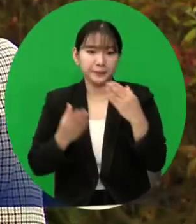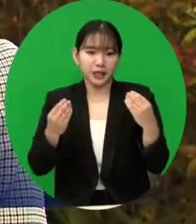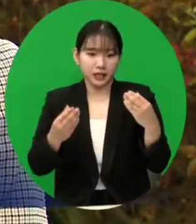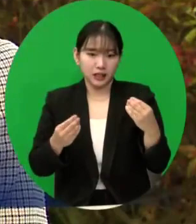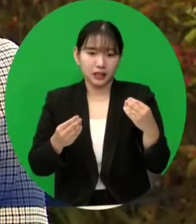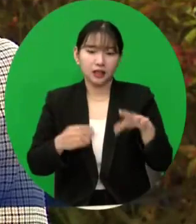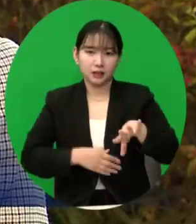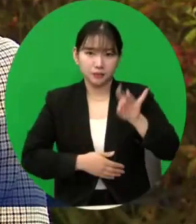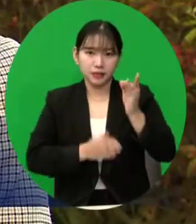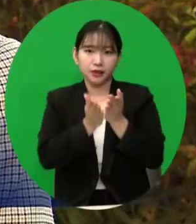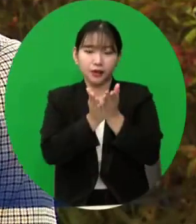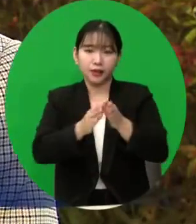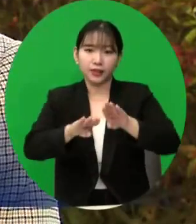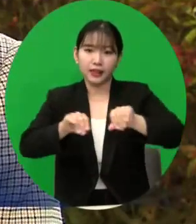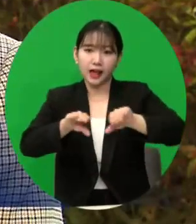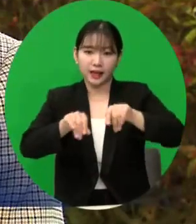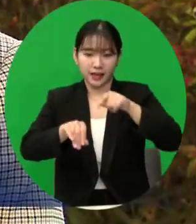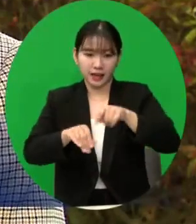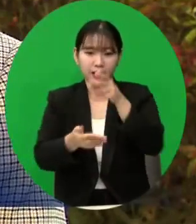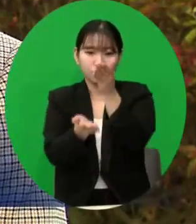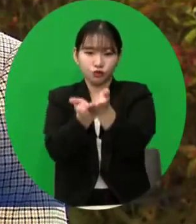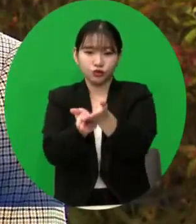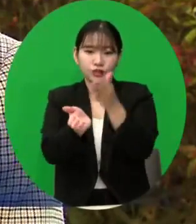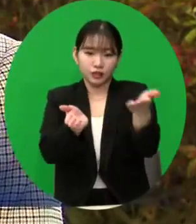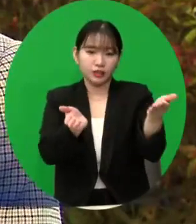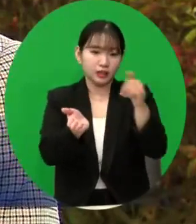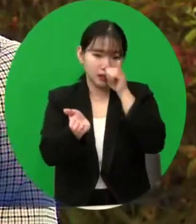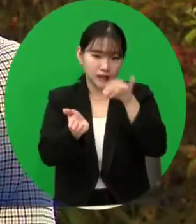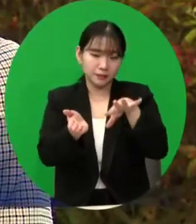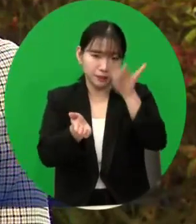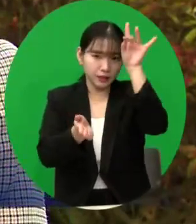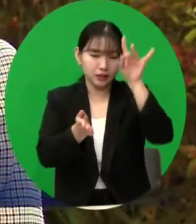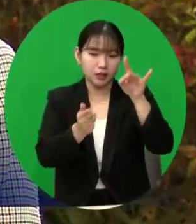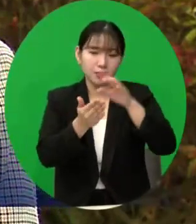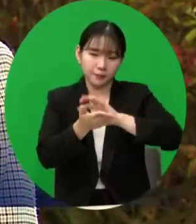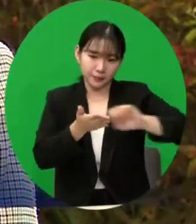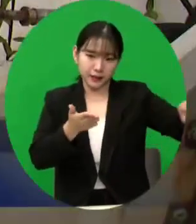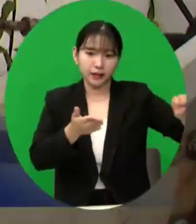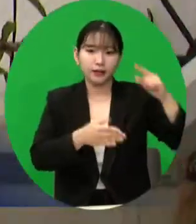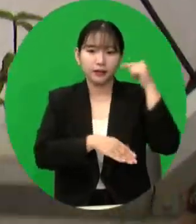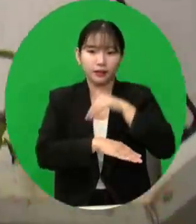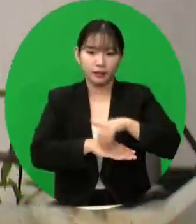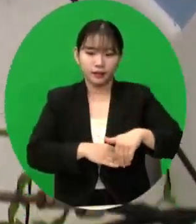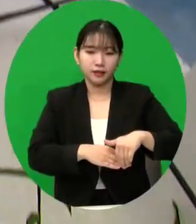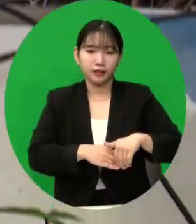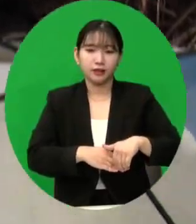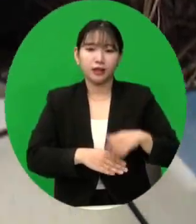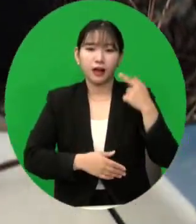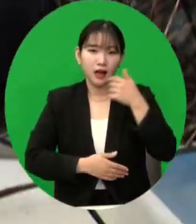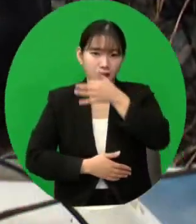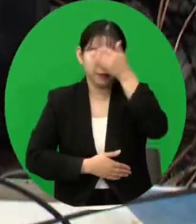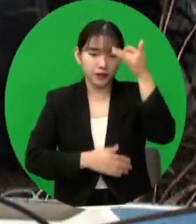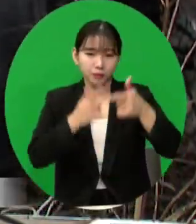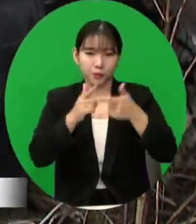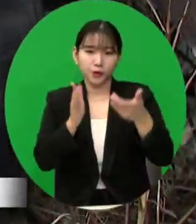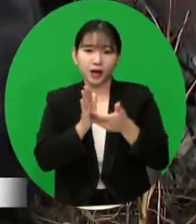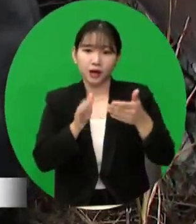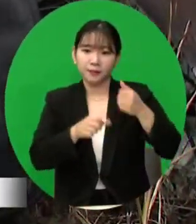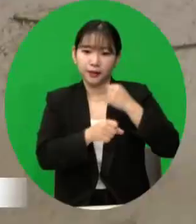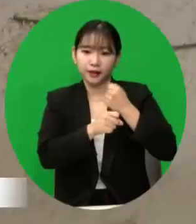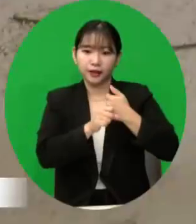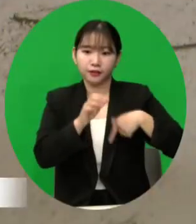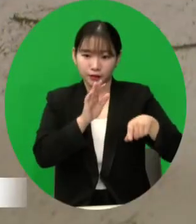했습니다. 그래서 우선 육상에 있는 방치된 선박부터 제거를 하고요. 아름다운 목포항을 만들기